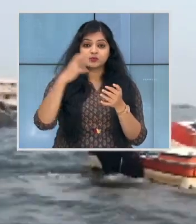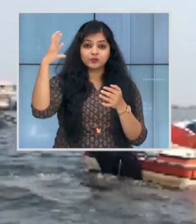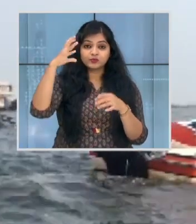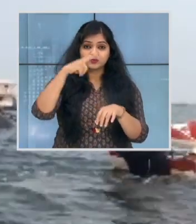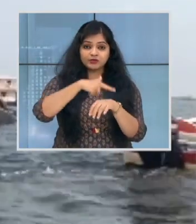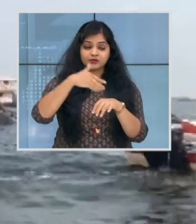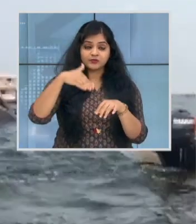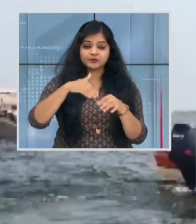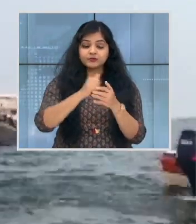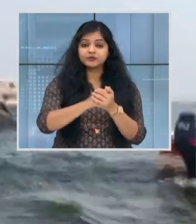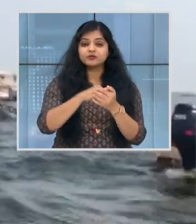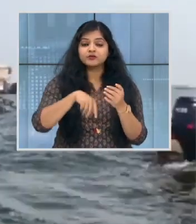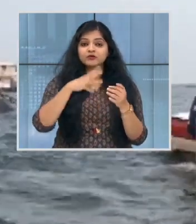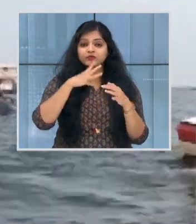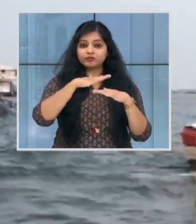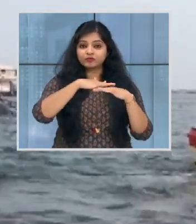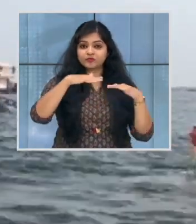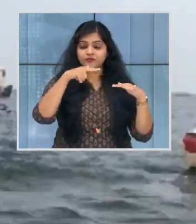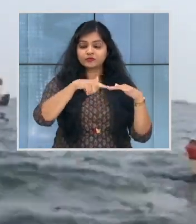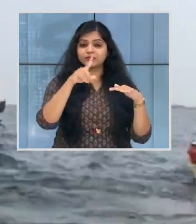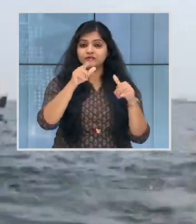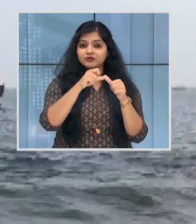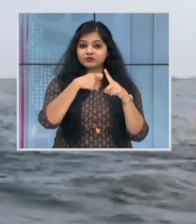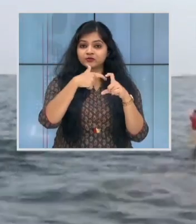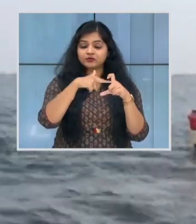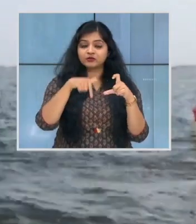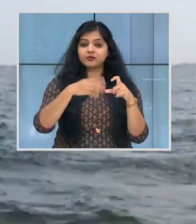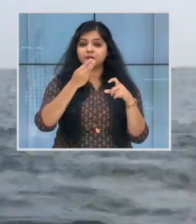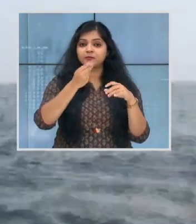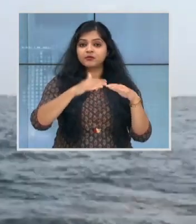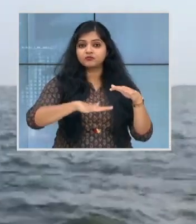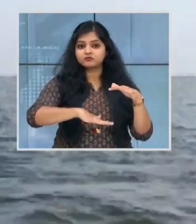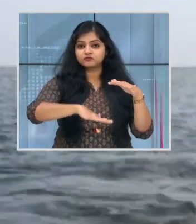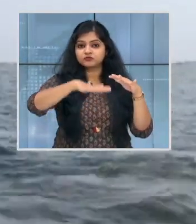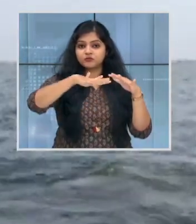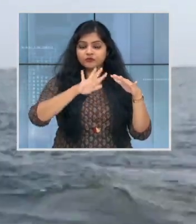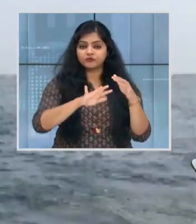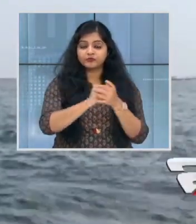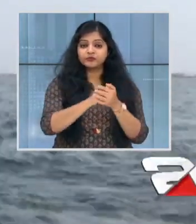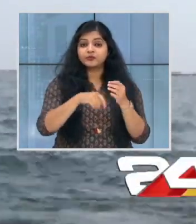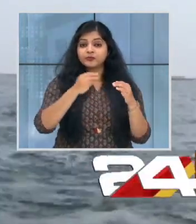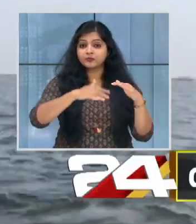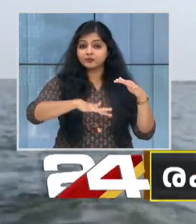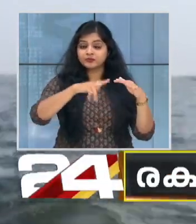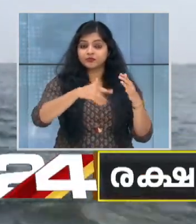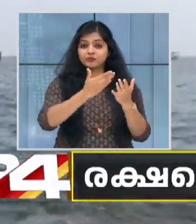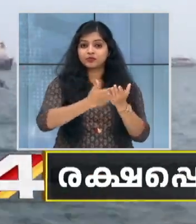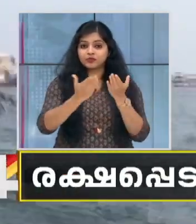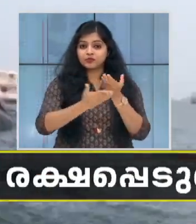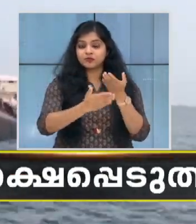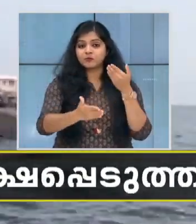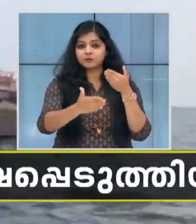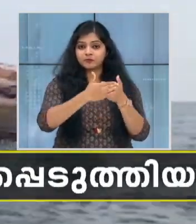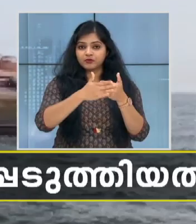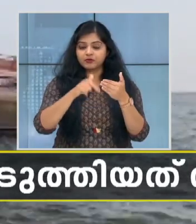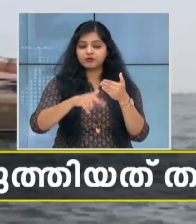കൂടി ആയതുകൊണ്ട് ഈ കായൽ ഭാഗത്ത്, കായലിന്റെ ചില ഭാഗത്ത് മണൽത്തിട്ട ഉയർന്നു വരാറുണ്ട്. ഈ മണൽത്തിട്ടയിൽ ഈ ബോട്ടിന്റെ അടിഭാഗം ഇടിച്ച് അടിപ്പലക ഇളകി